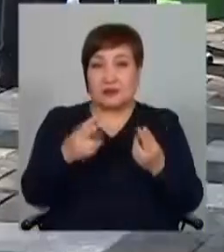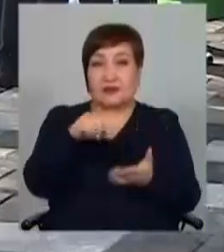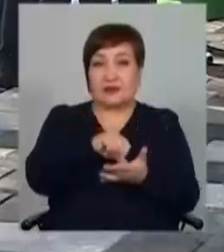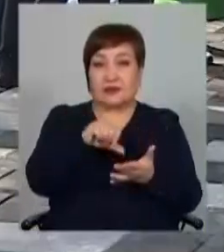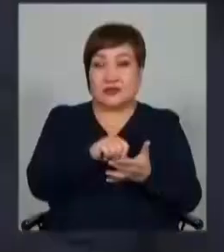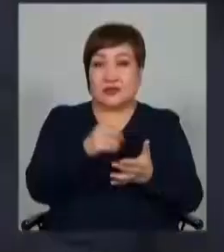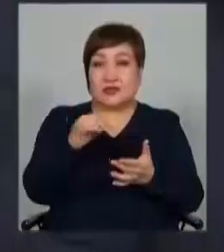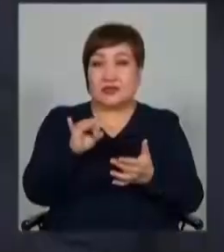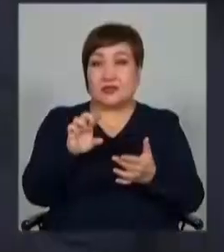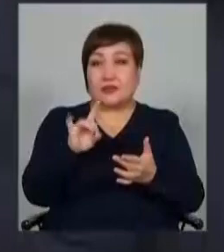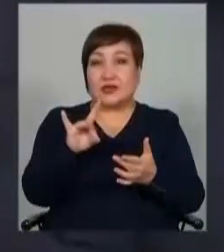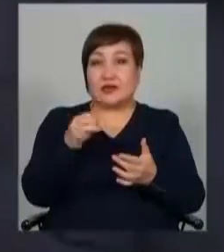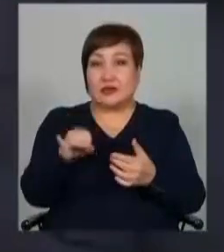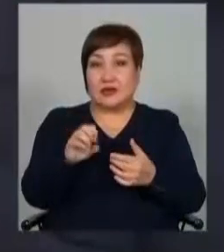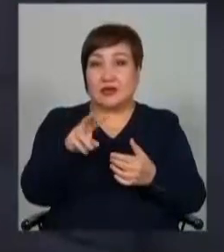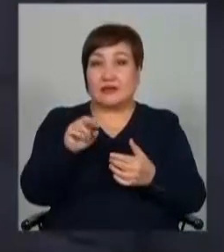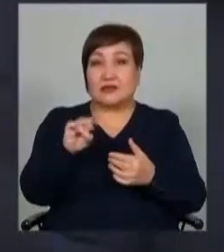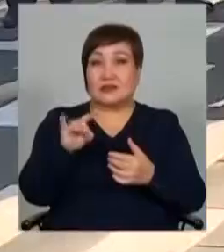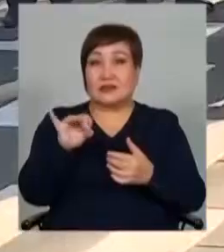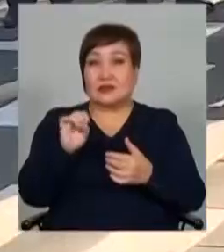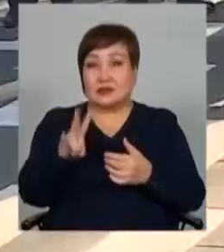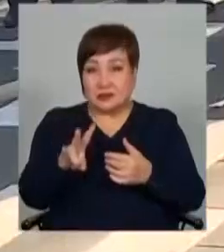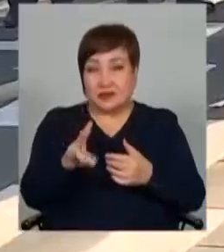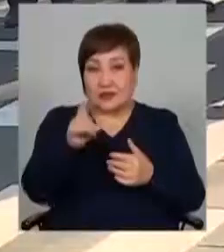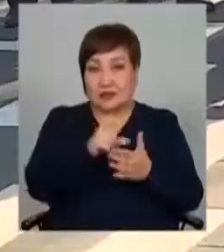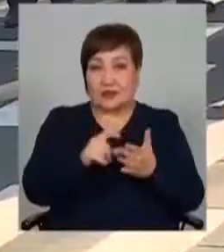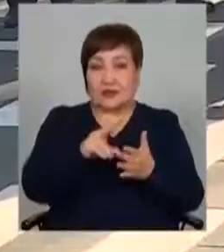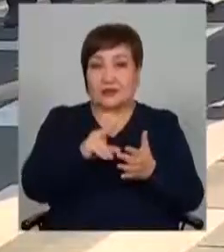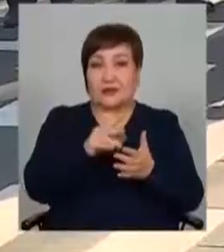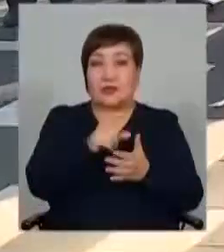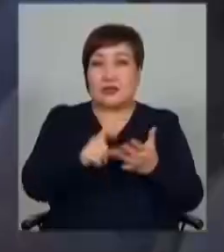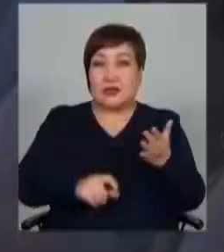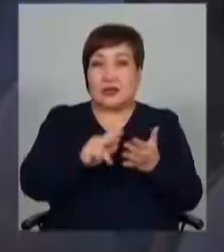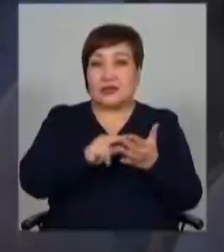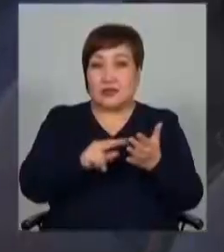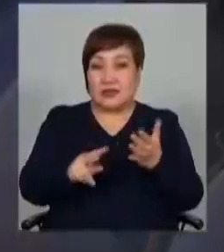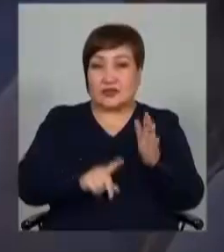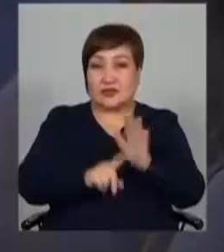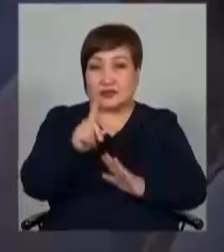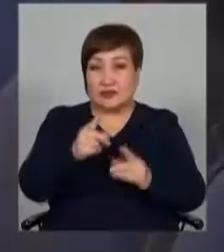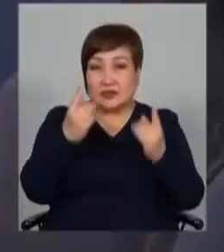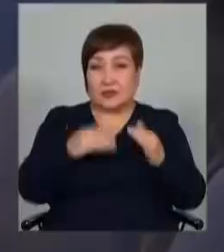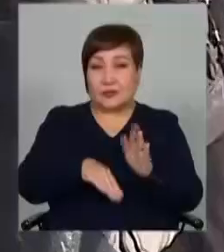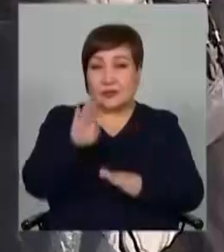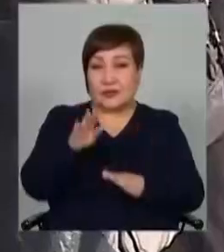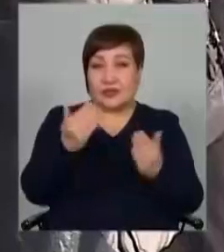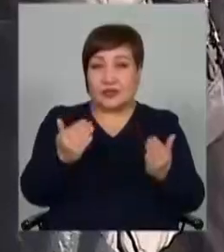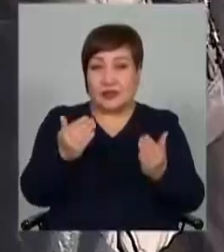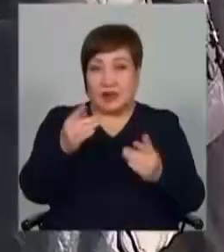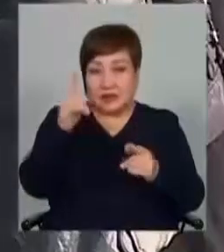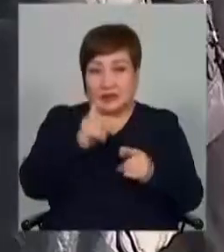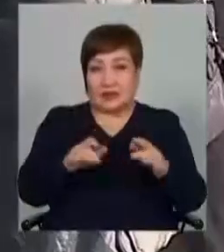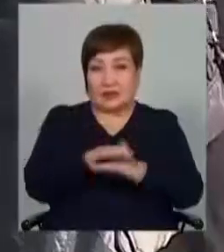Ыбырай Алтынсариннің қазақ әдебиетіндегі орны ерек, шоқтығы бейік. Қазақ таласында білімнің шырағын жақты, халқымыздың өркене тәлеміне